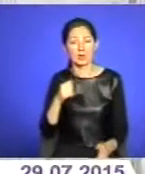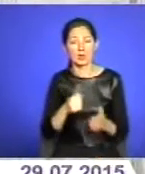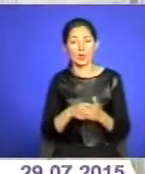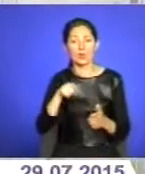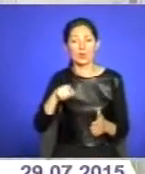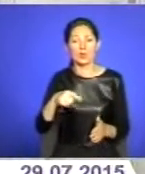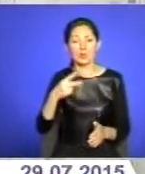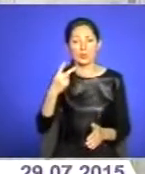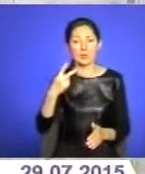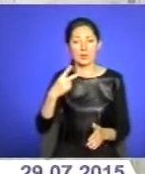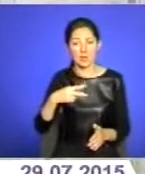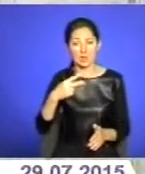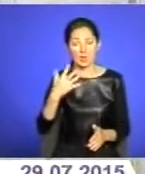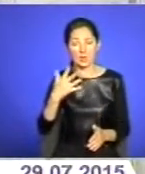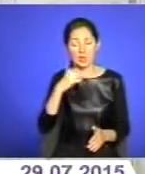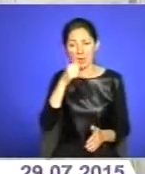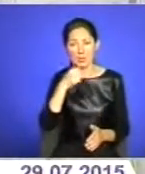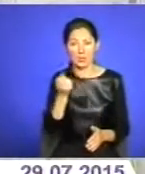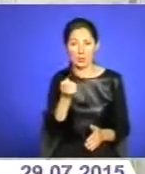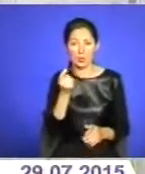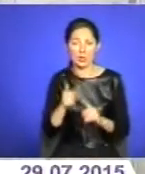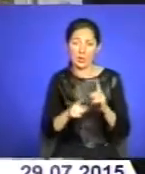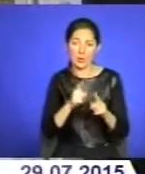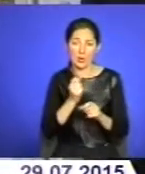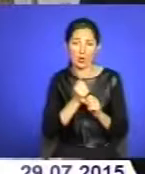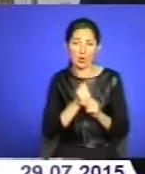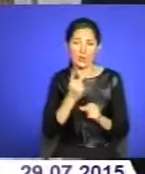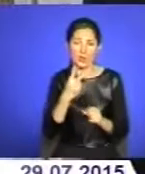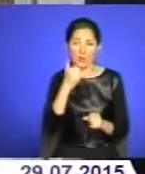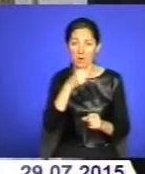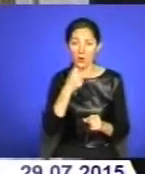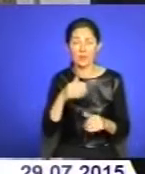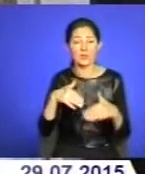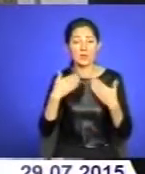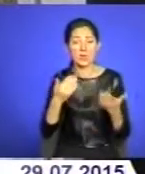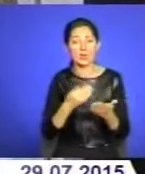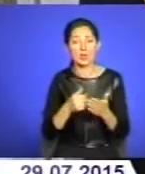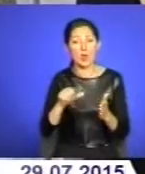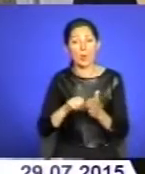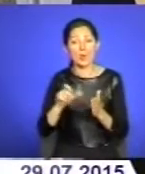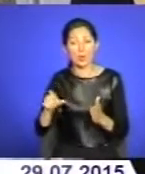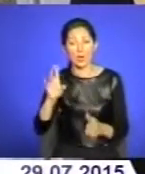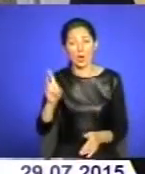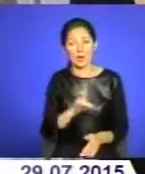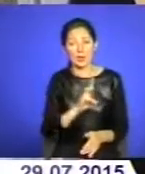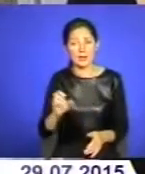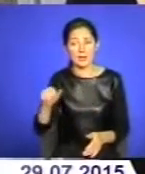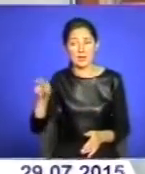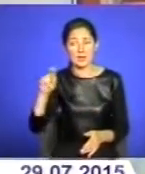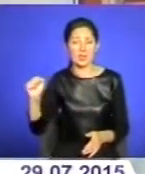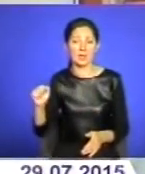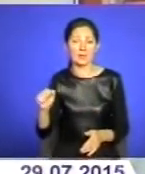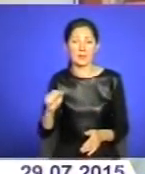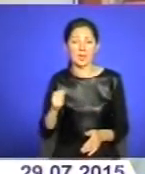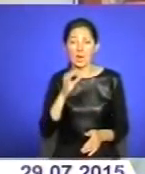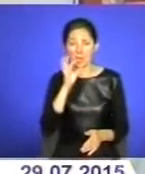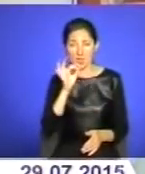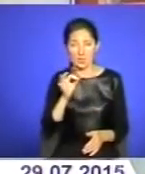1025-ліття, але трохи перероблена за 2 роки. Звертаючись до присутніх, отець Андрій із Свято-Троїцького духовного центру